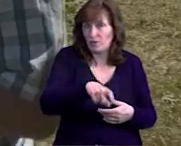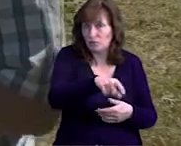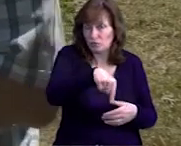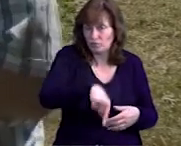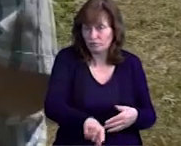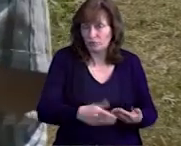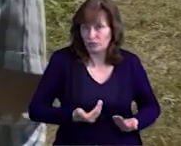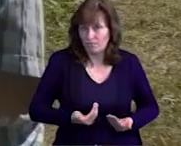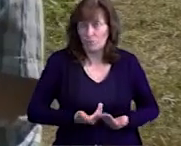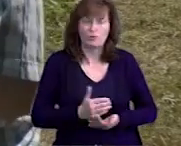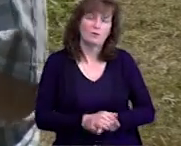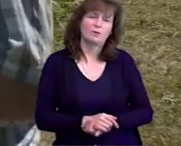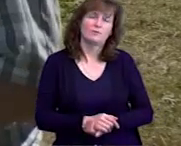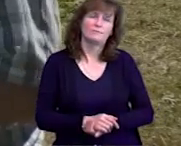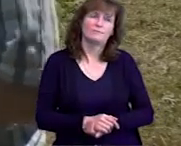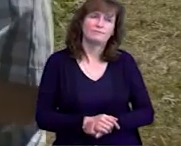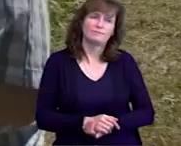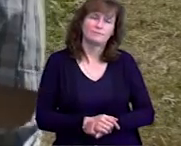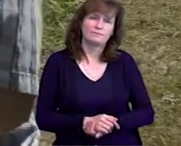він невеличкий. Це